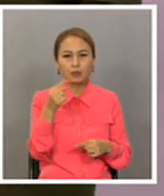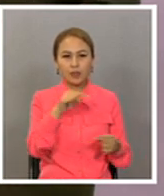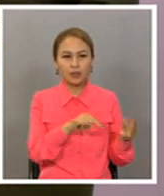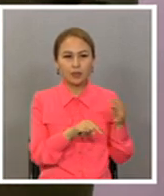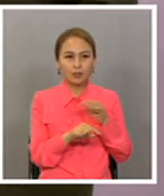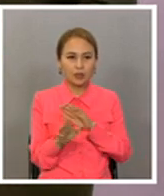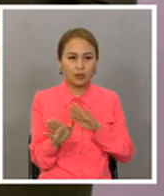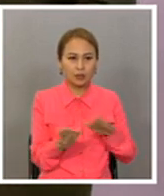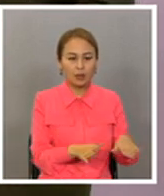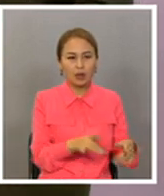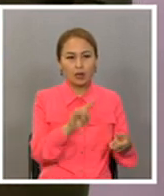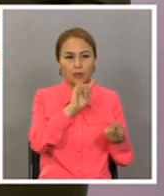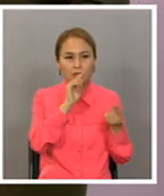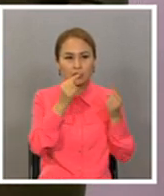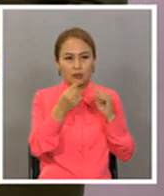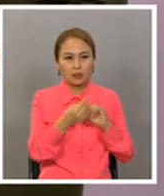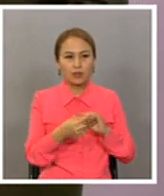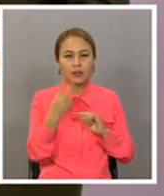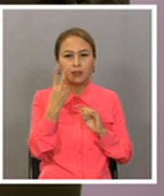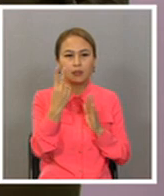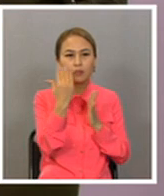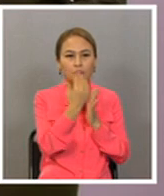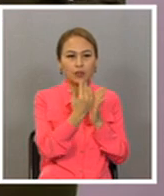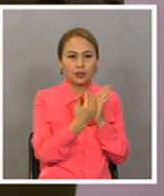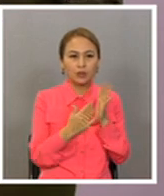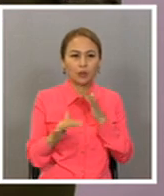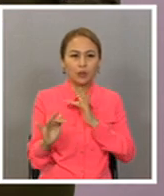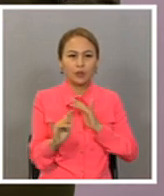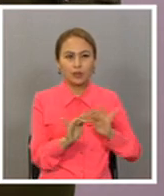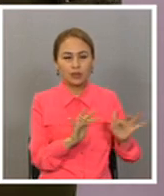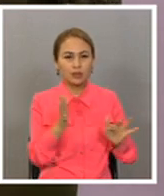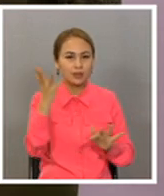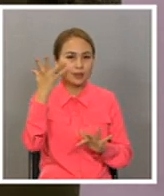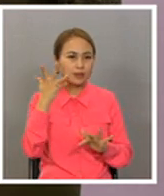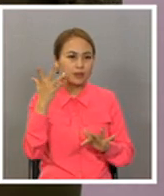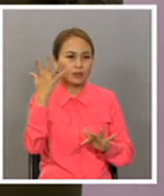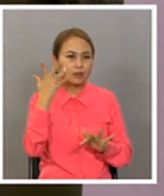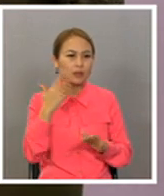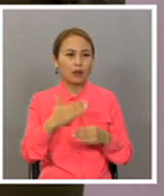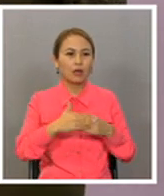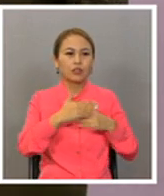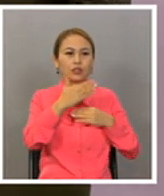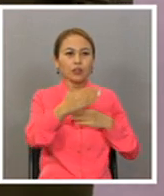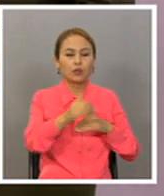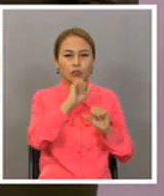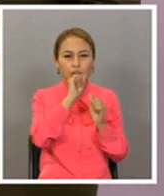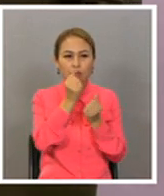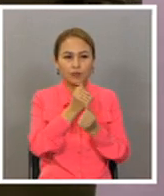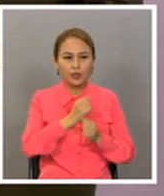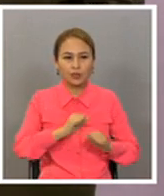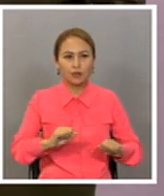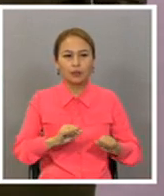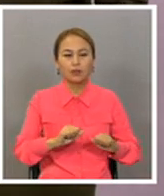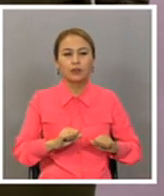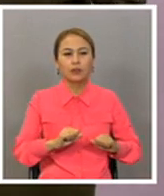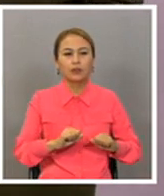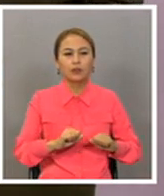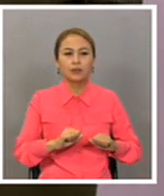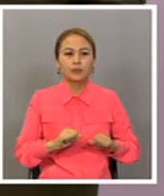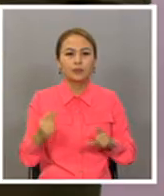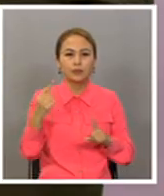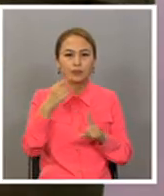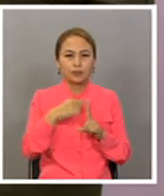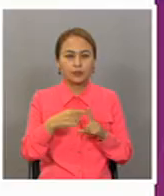бірі қарама-қарсы екі бағытқа қозғалыс кезінде қашықтау жылдамдығы жылдамдықтардың